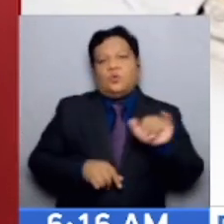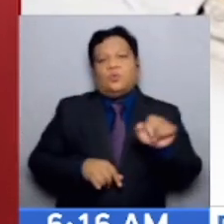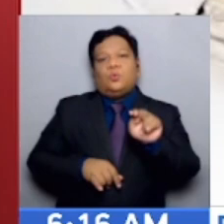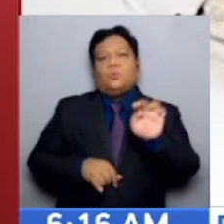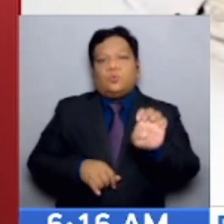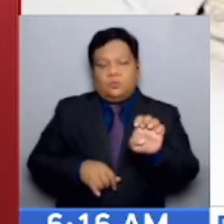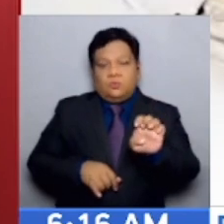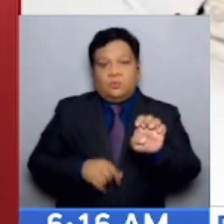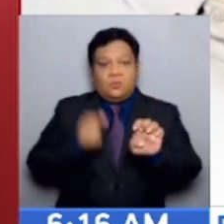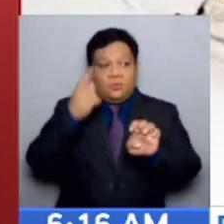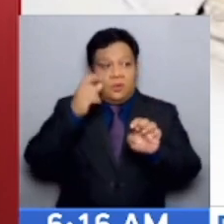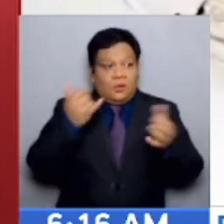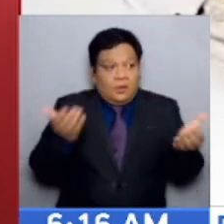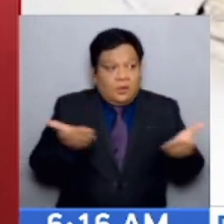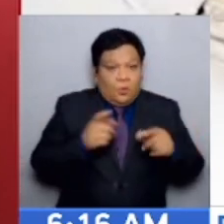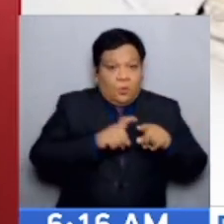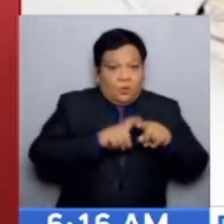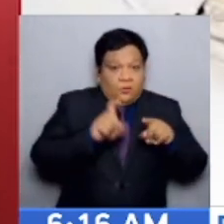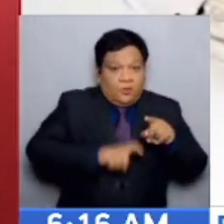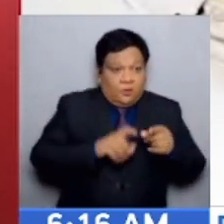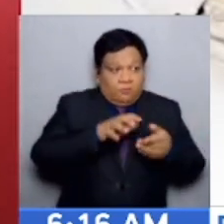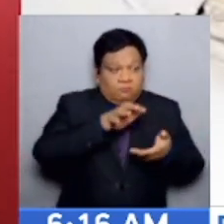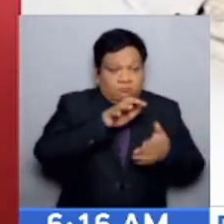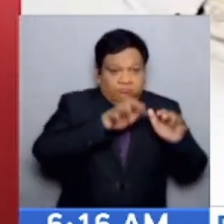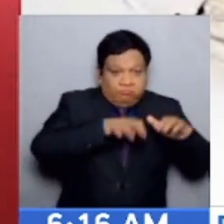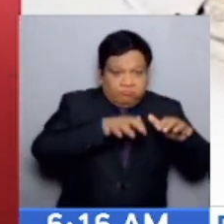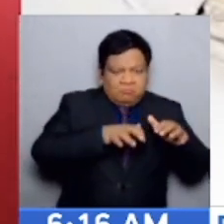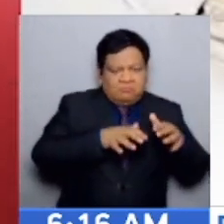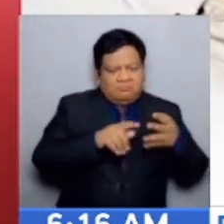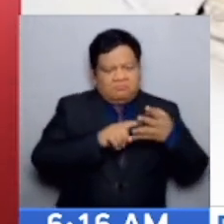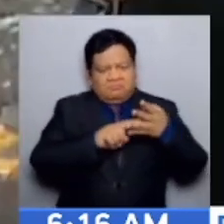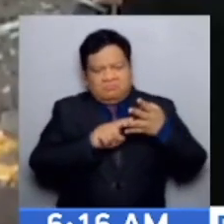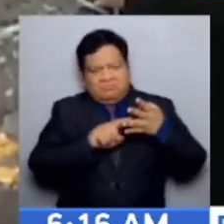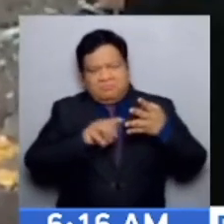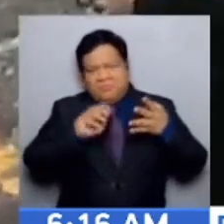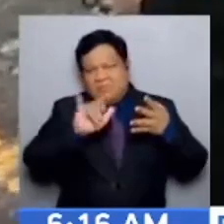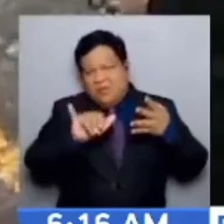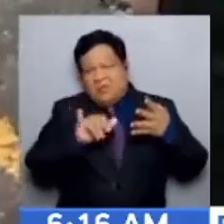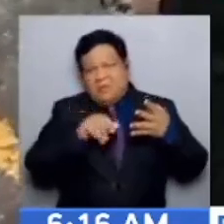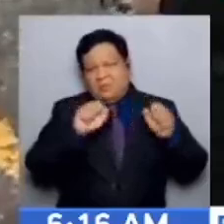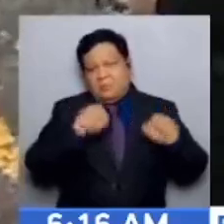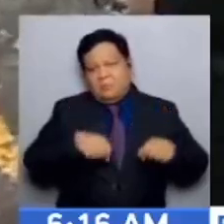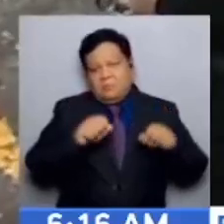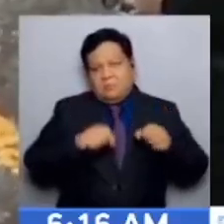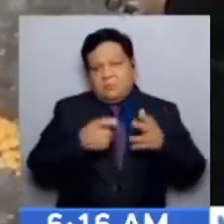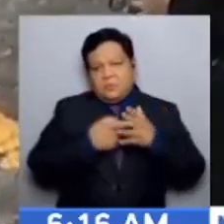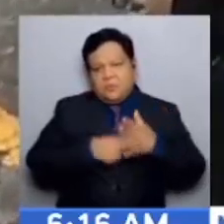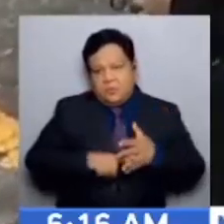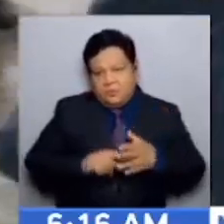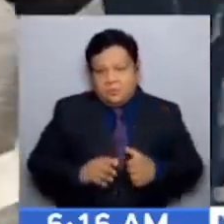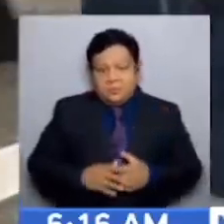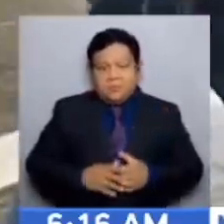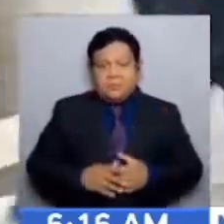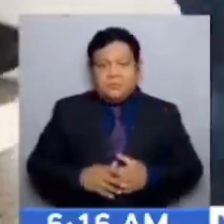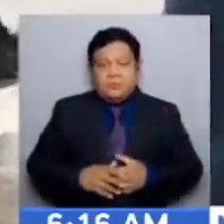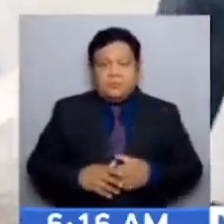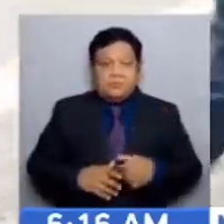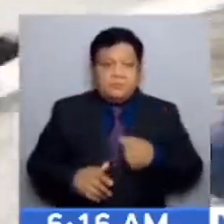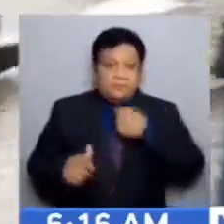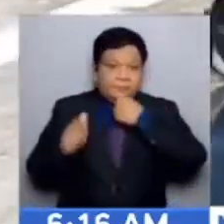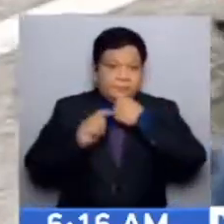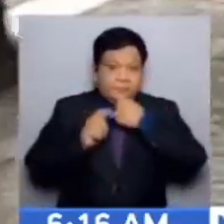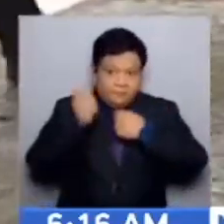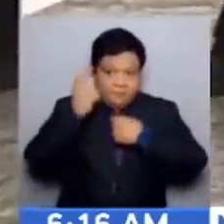as early as the second half of May or buwan ng May, ay posible nang maramdaman. Bago ideklara ang tag-ulan, kailangang kalahati